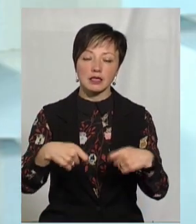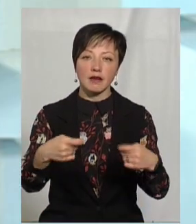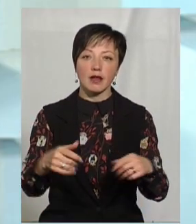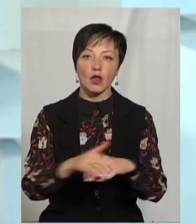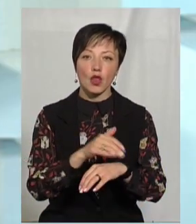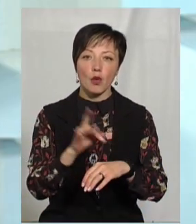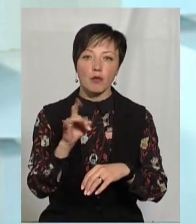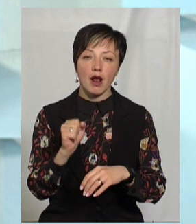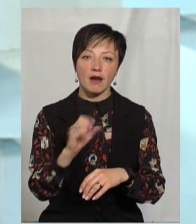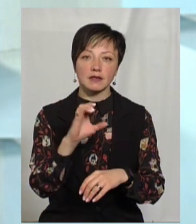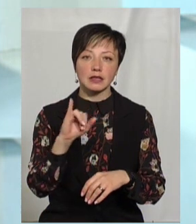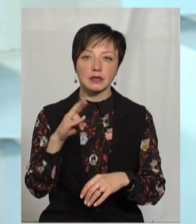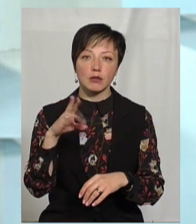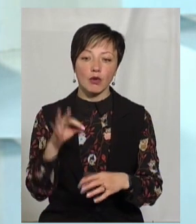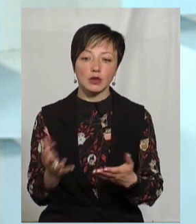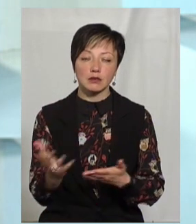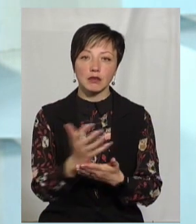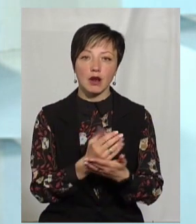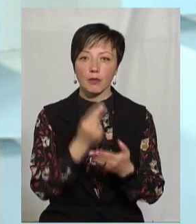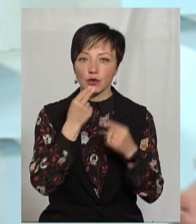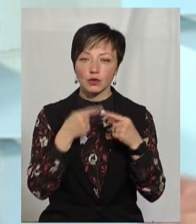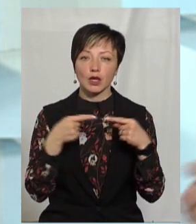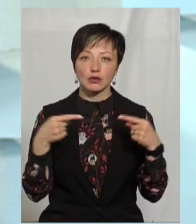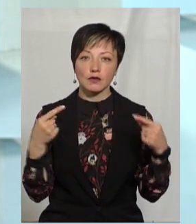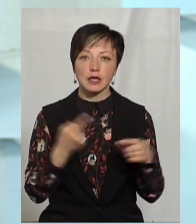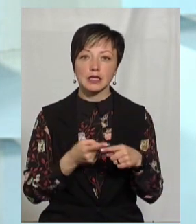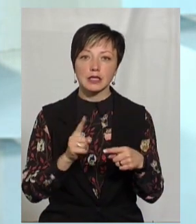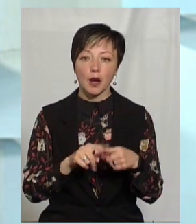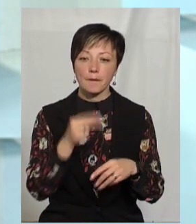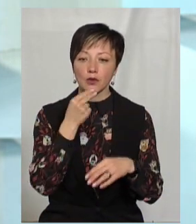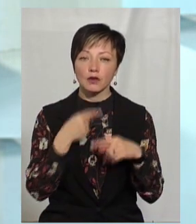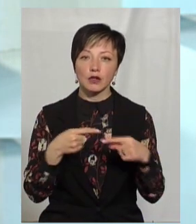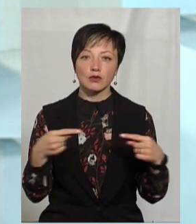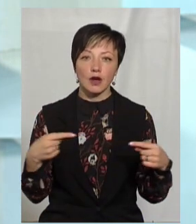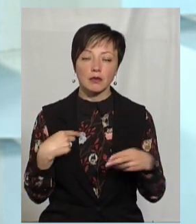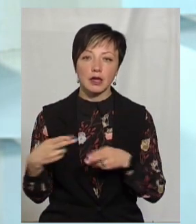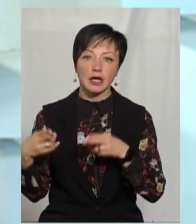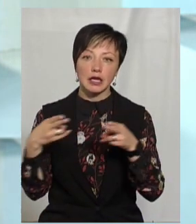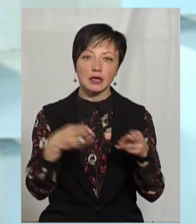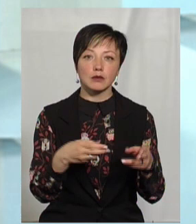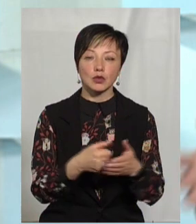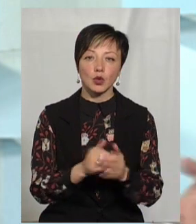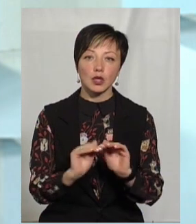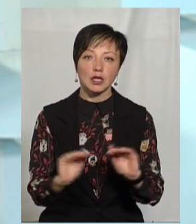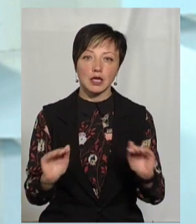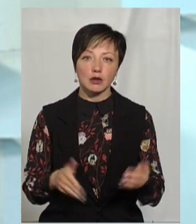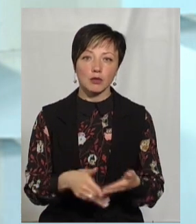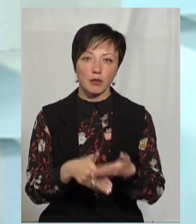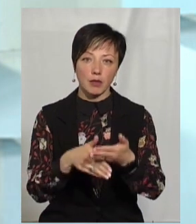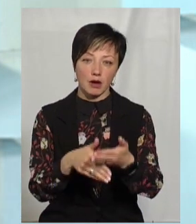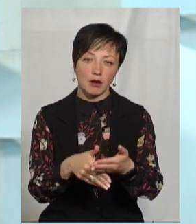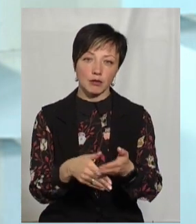Сільпо, де ми збираємо продукти харчування, і з цих продуктів харчування ми їдемо до дітей та